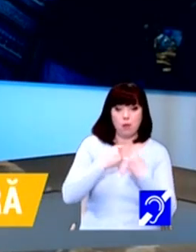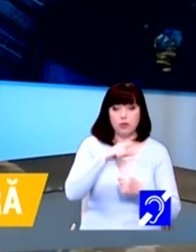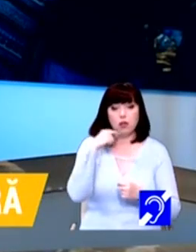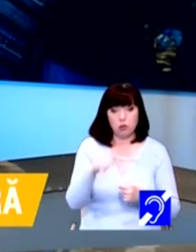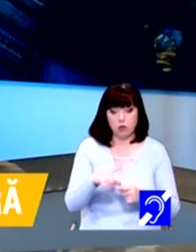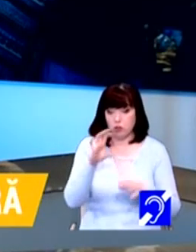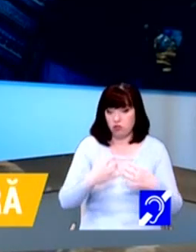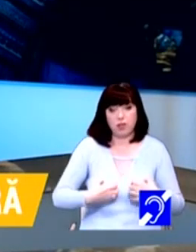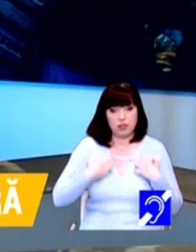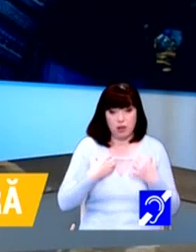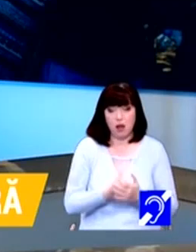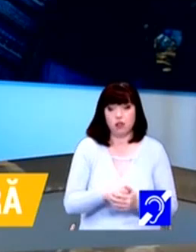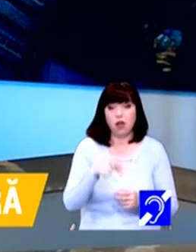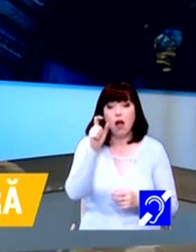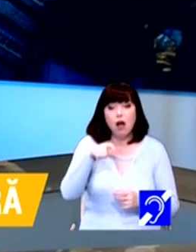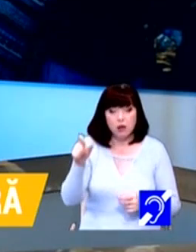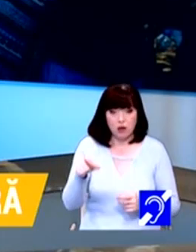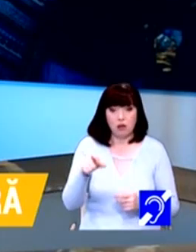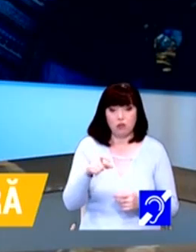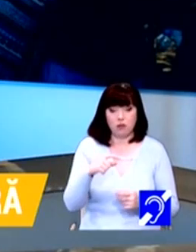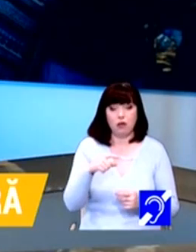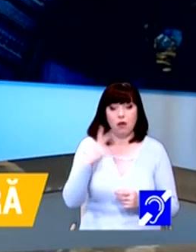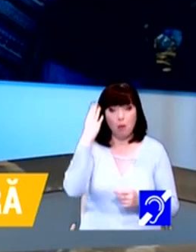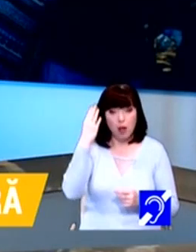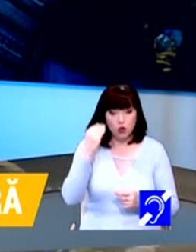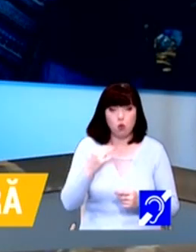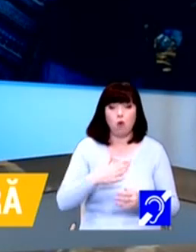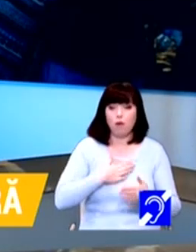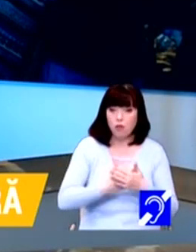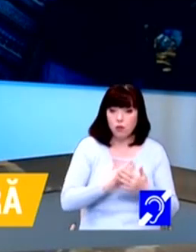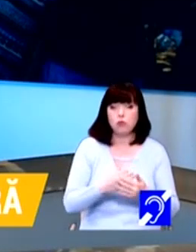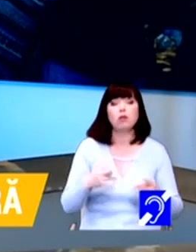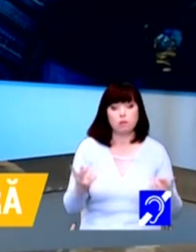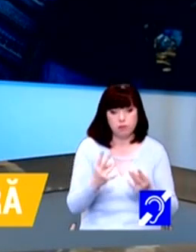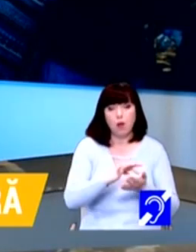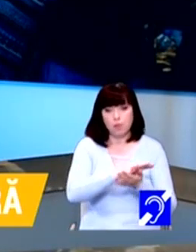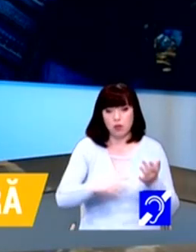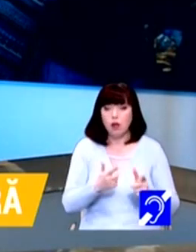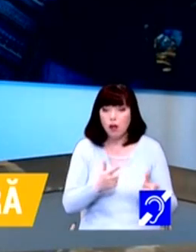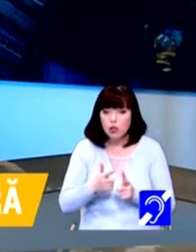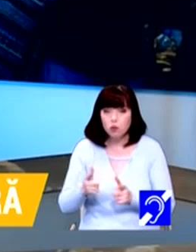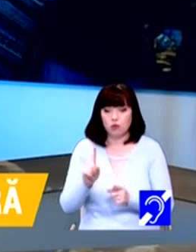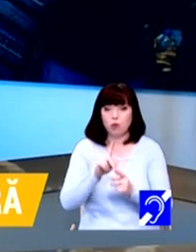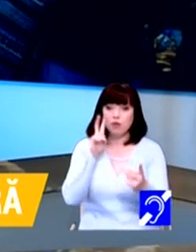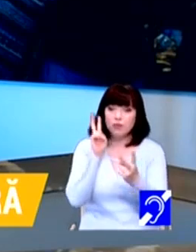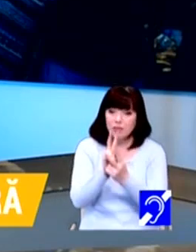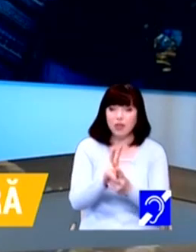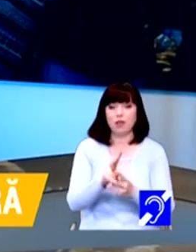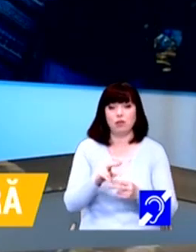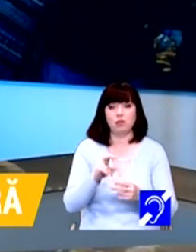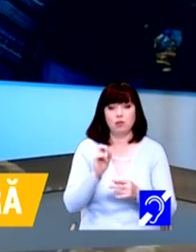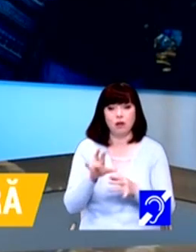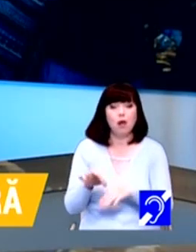devenit un coșmar. Societatea civilă din Republica Moldova și voluntarii continuă să se mobilizeze pentru a-i întâmpina, îndruma